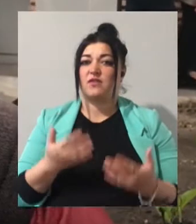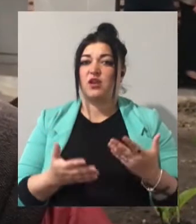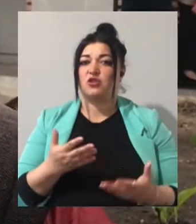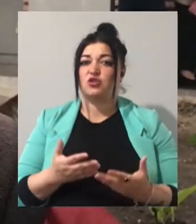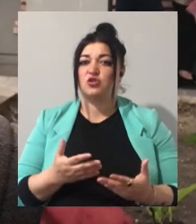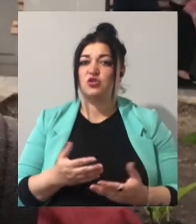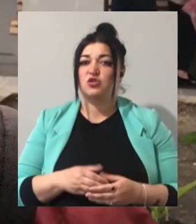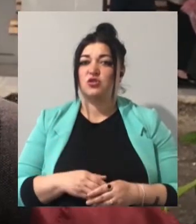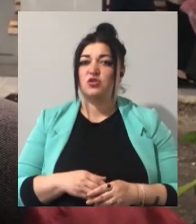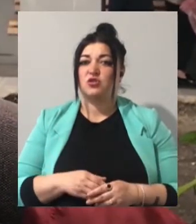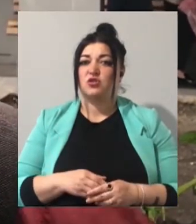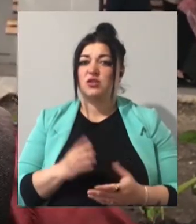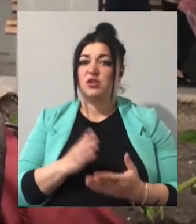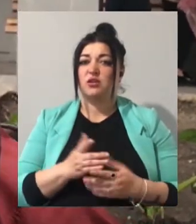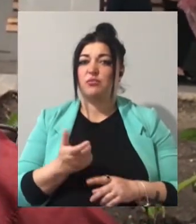є більш